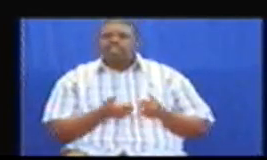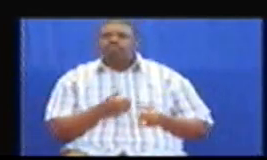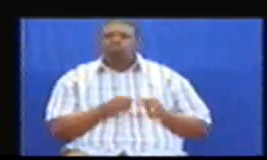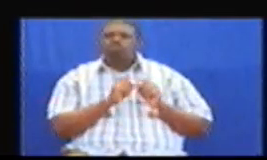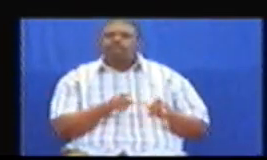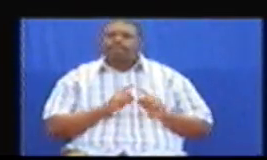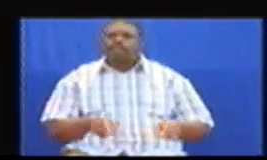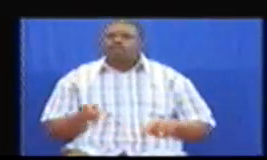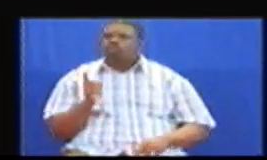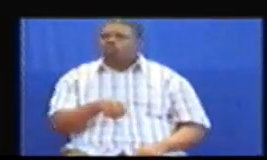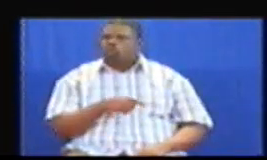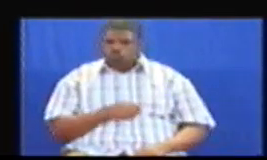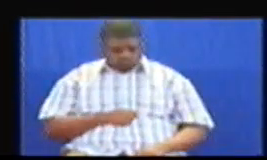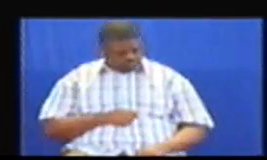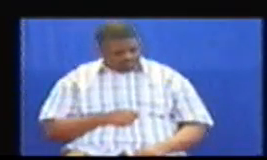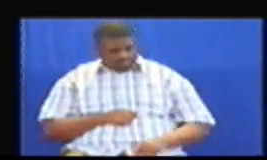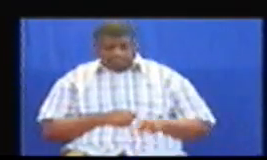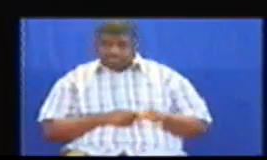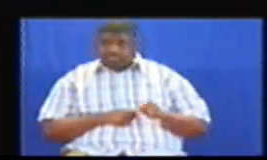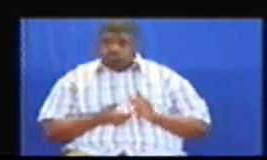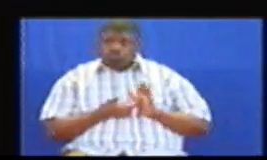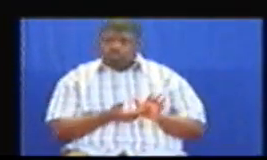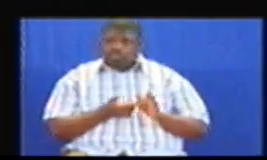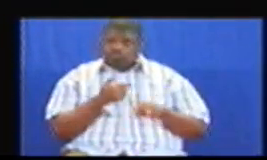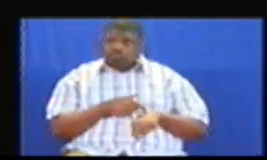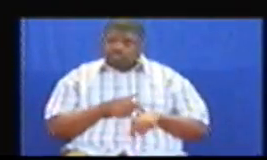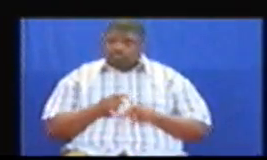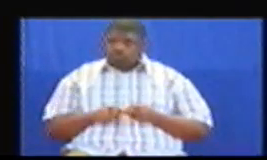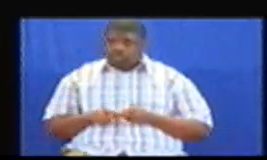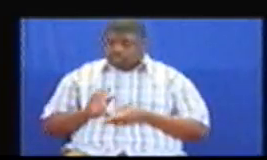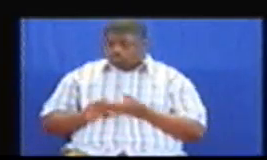mbalimbali ambazo zilijidhihirisha hata wakati wa negotiation.